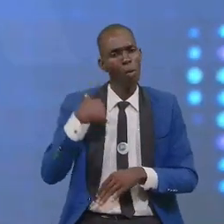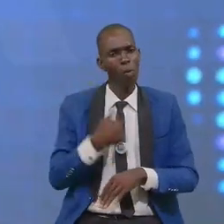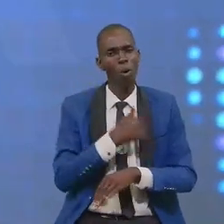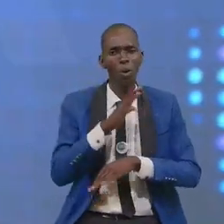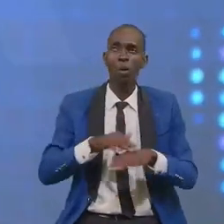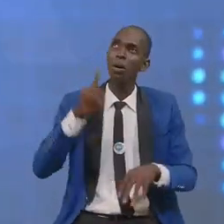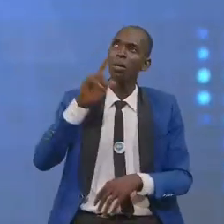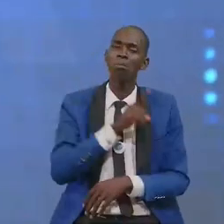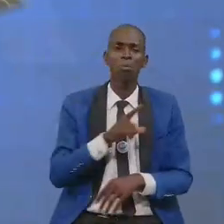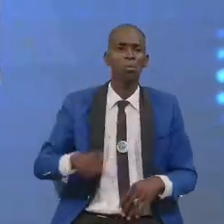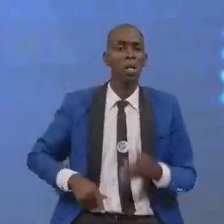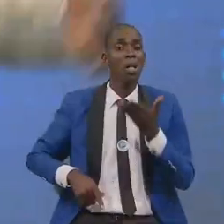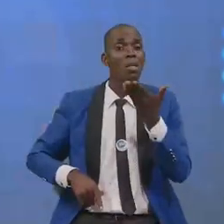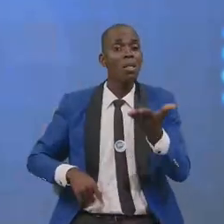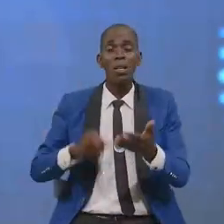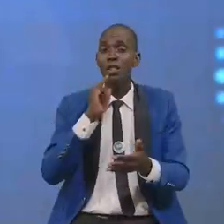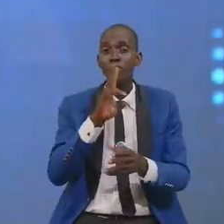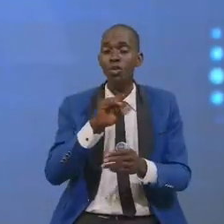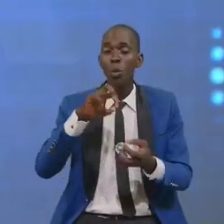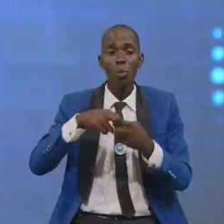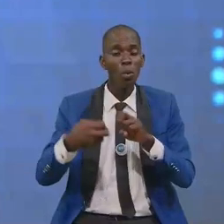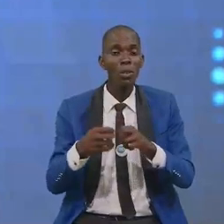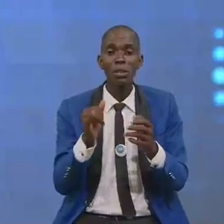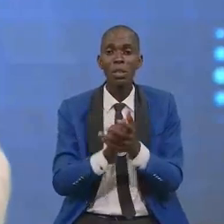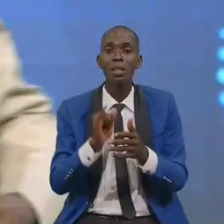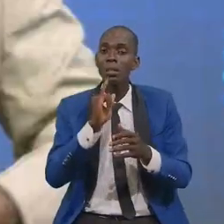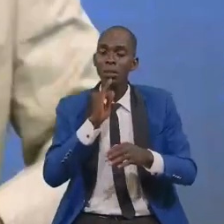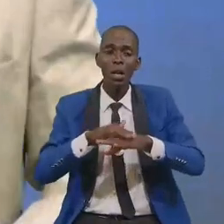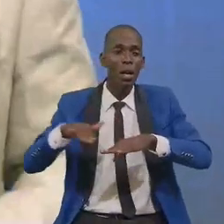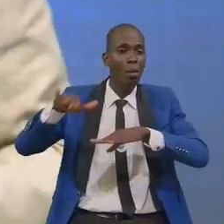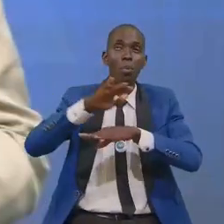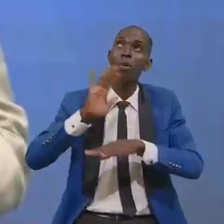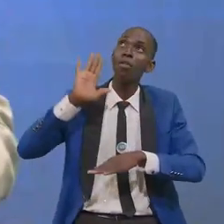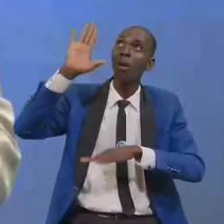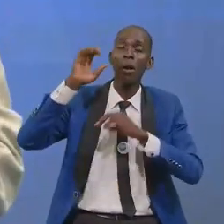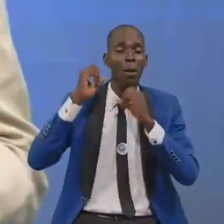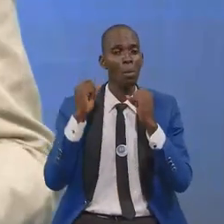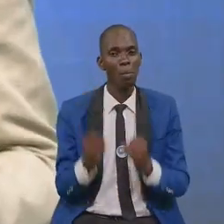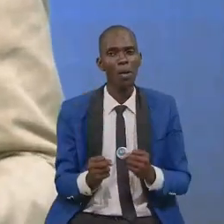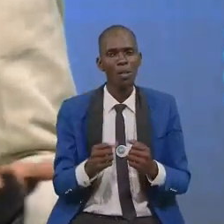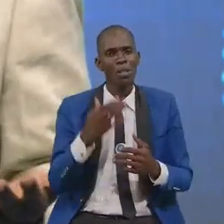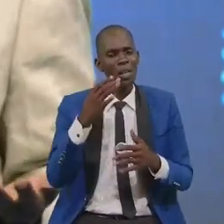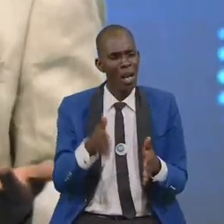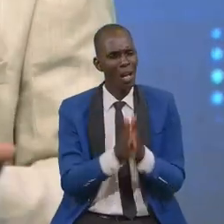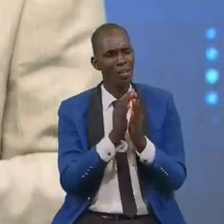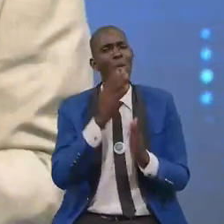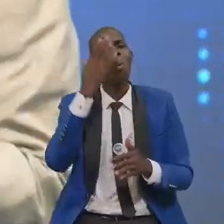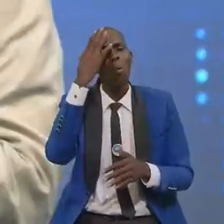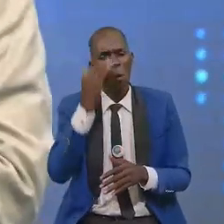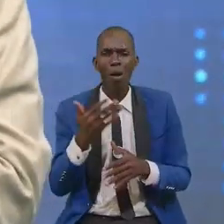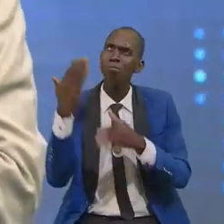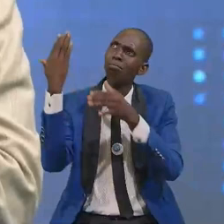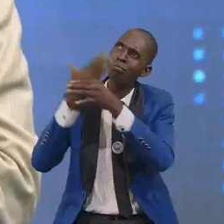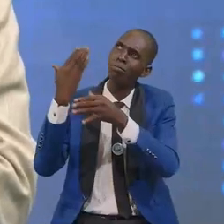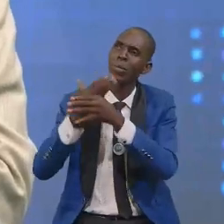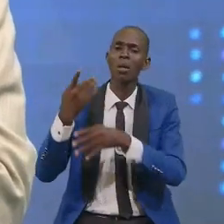aucun problème qui dépasse sa puissance il a dit pourquoi importuner davantage le